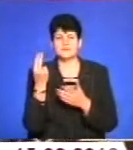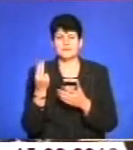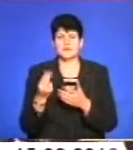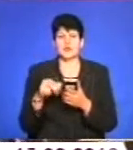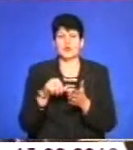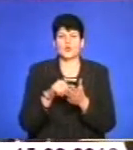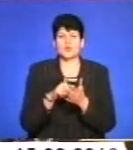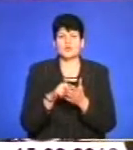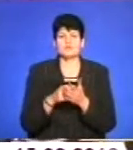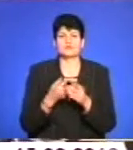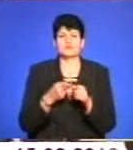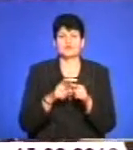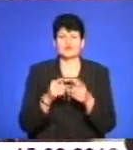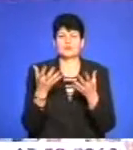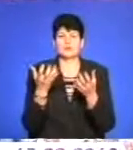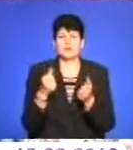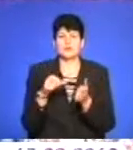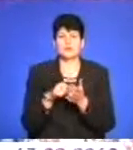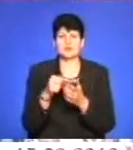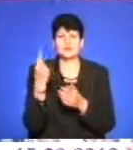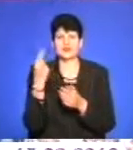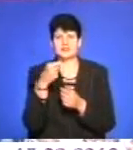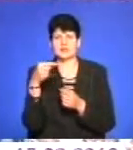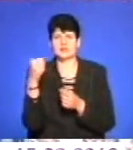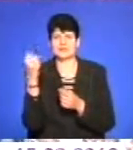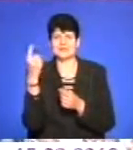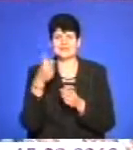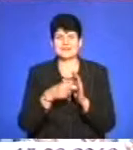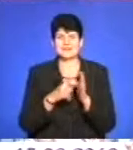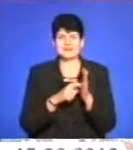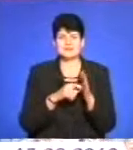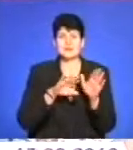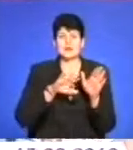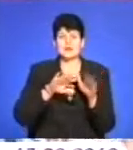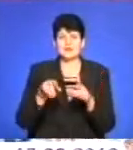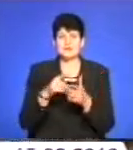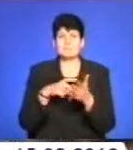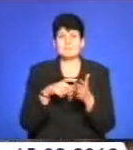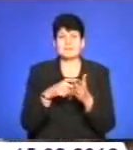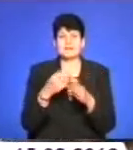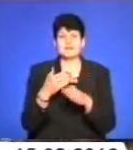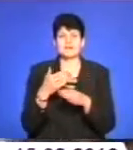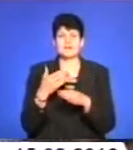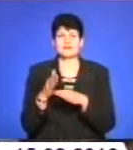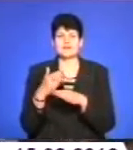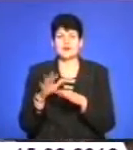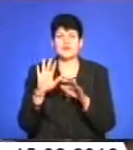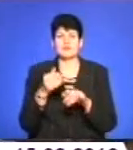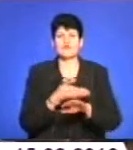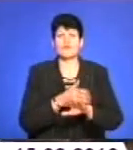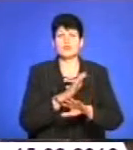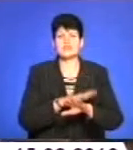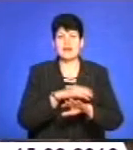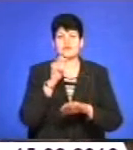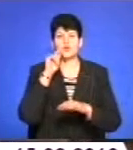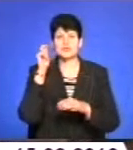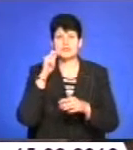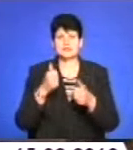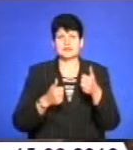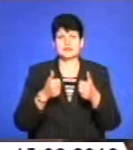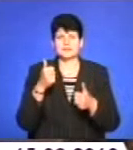художньому змазі взяли учні перших 11 класів. Згодом міський етап, а далі в Полтаві – всеукраїнський фінал.